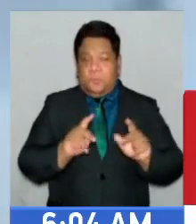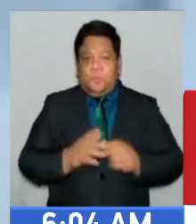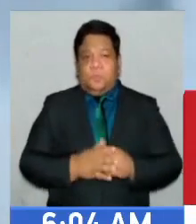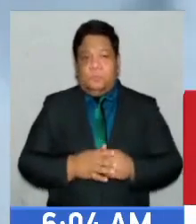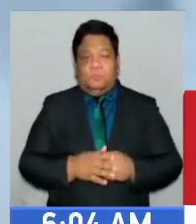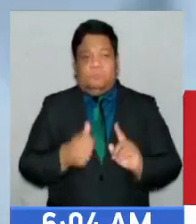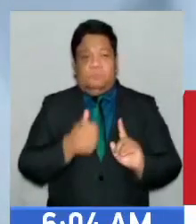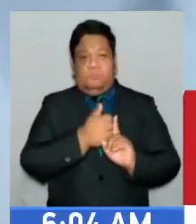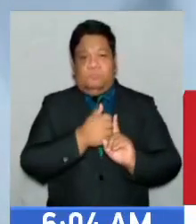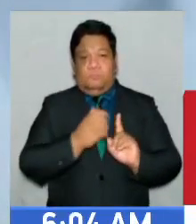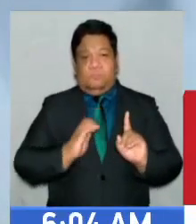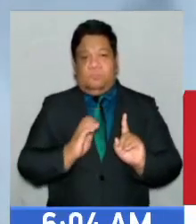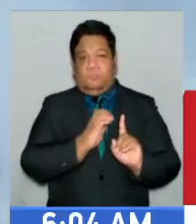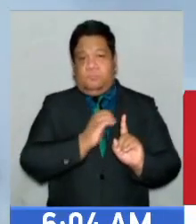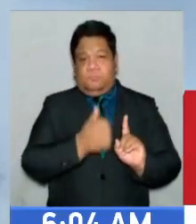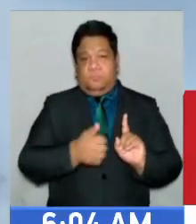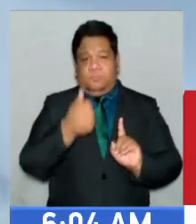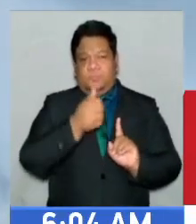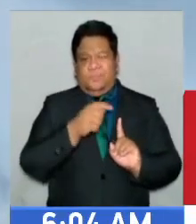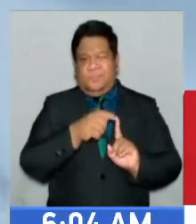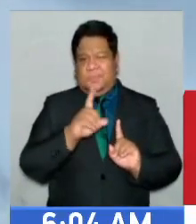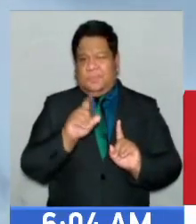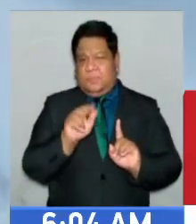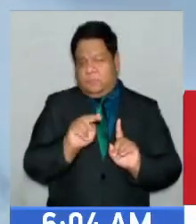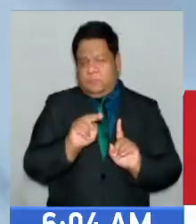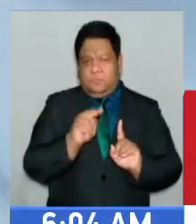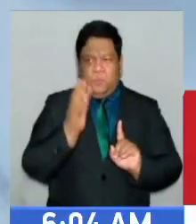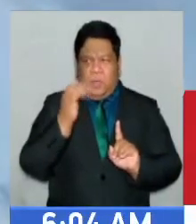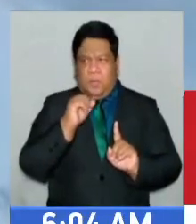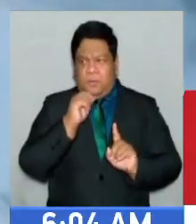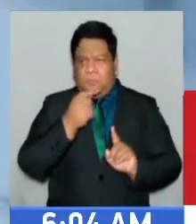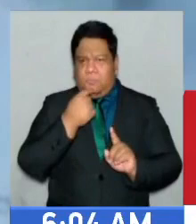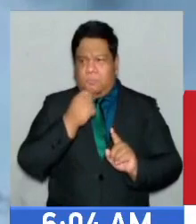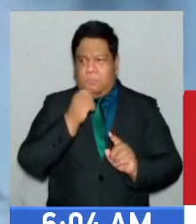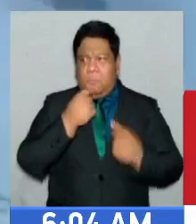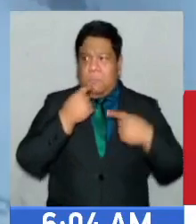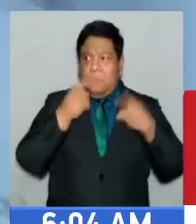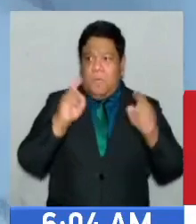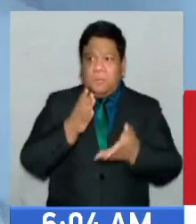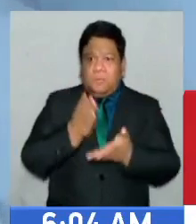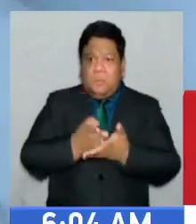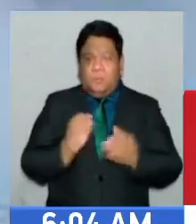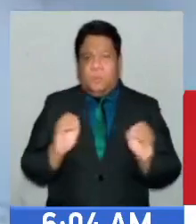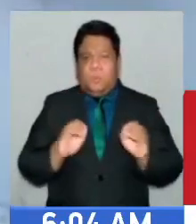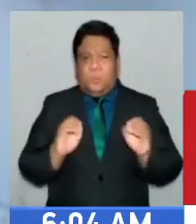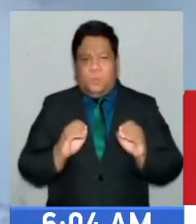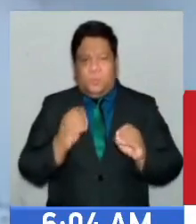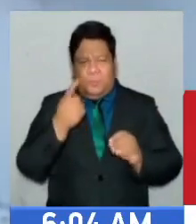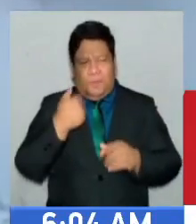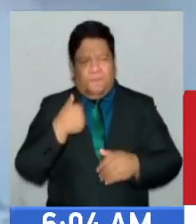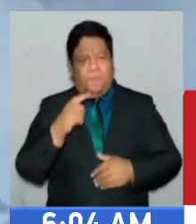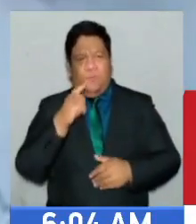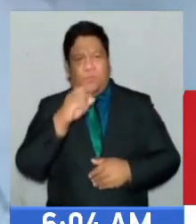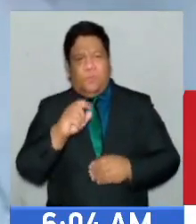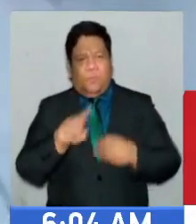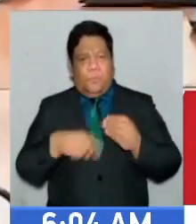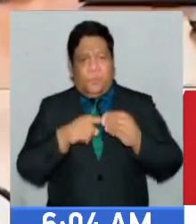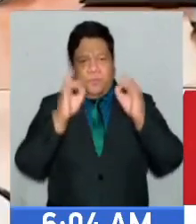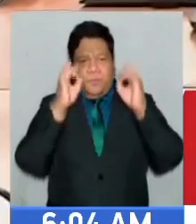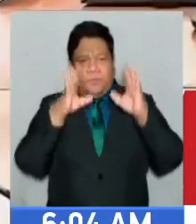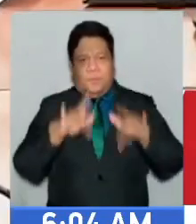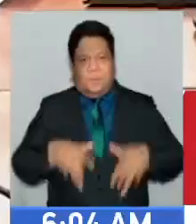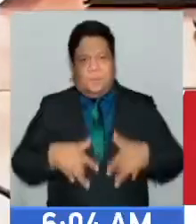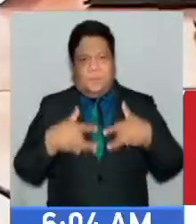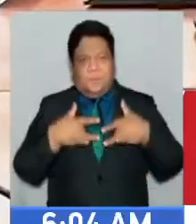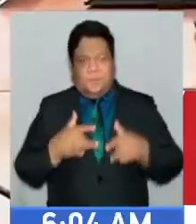bakit hindi napigilan ang pag-atake kay De Gamo, gayong inireport naman daw agad ang banta sa kanyang buhay. Naungkot din sa imbestigasyon ang